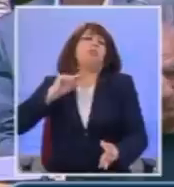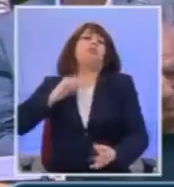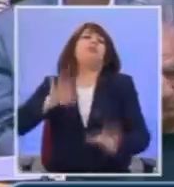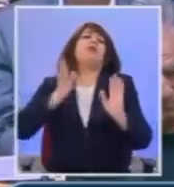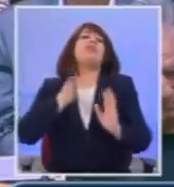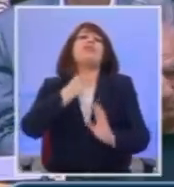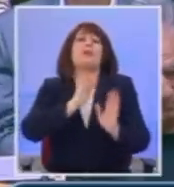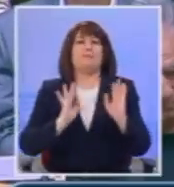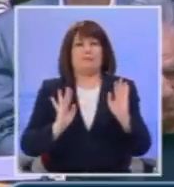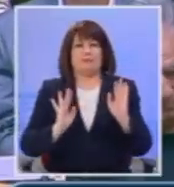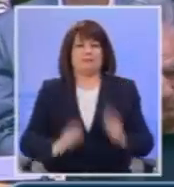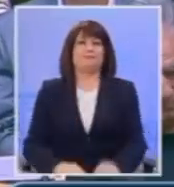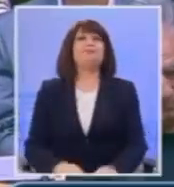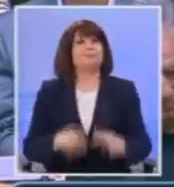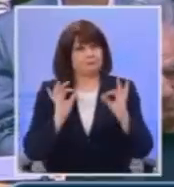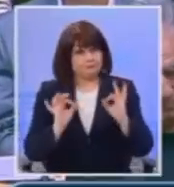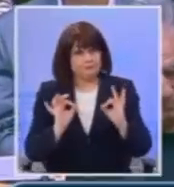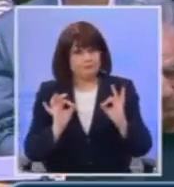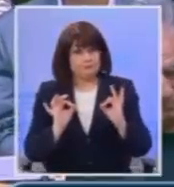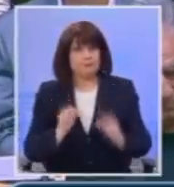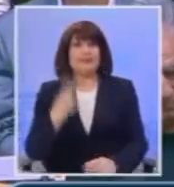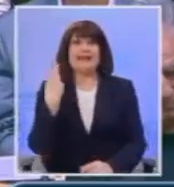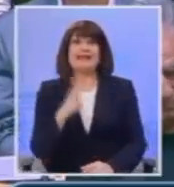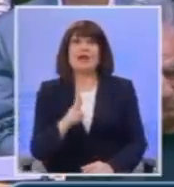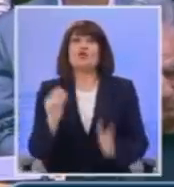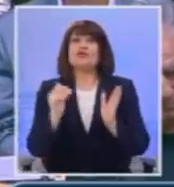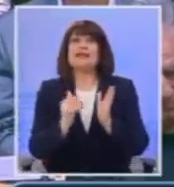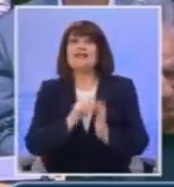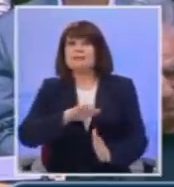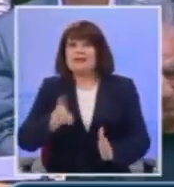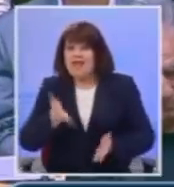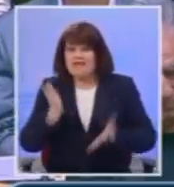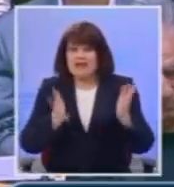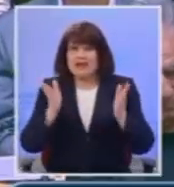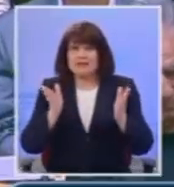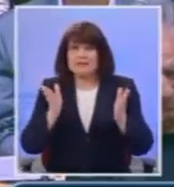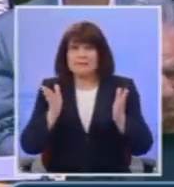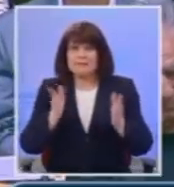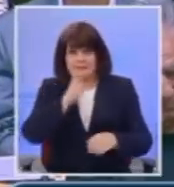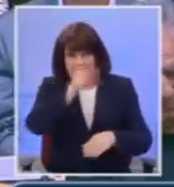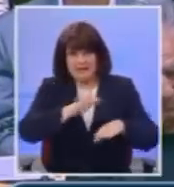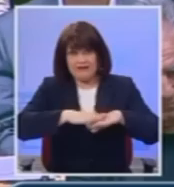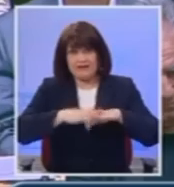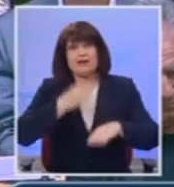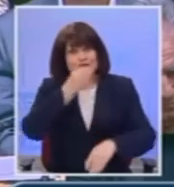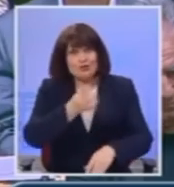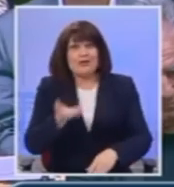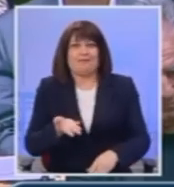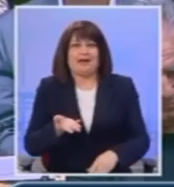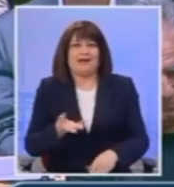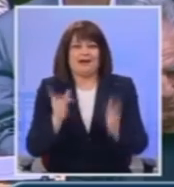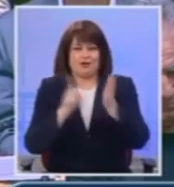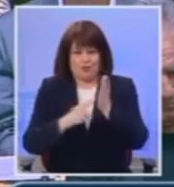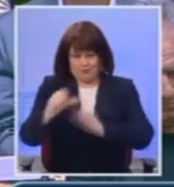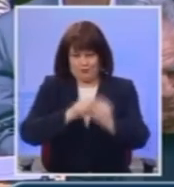πανεπιστήμια. Και βέβαια για τα 200.000 παιδιά που φύγανε, σας είπαμε ότι δεν είσαστε εσείς υπεύθυνος βέβαια και δεν είναι ένας νόμος που